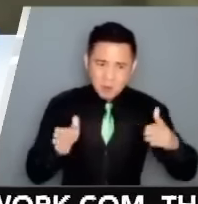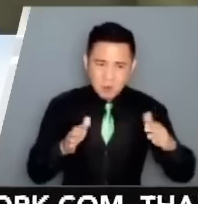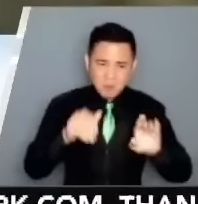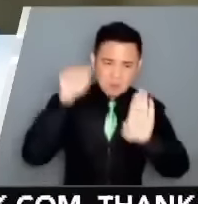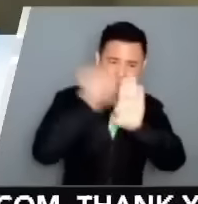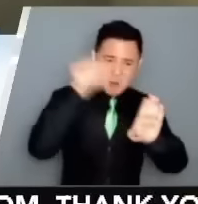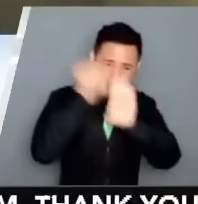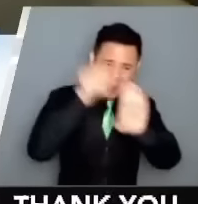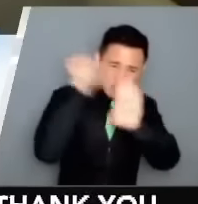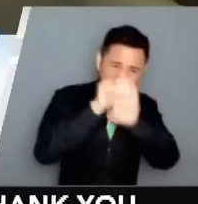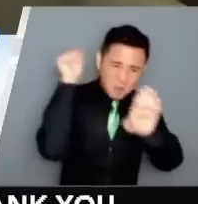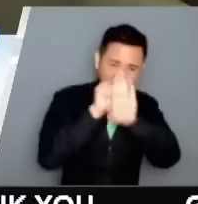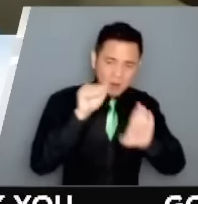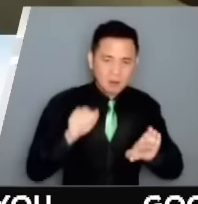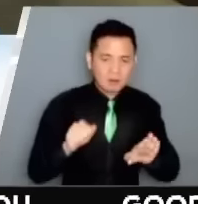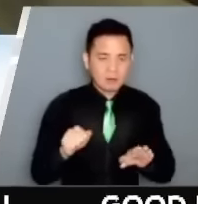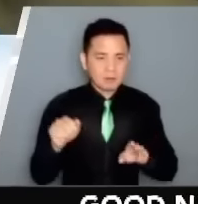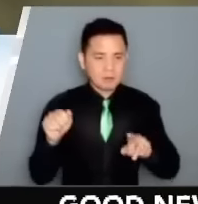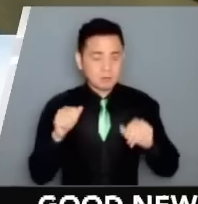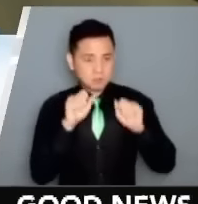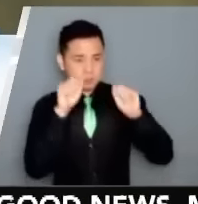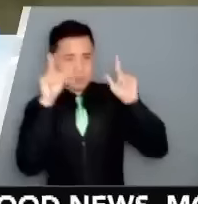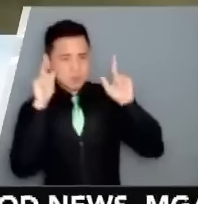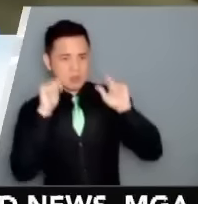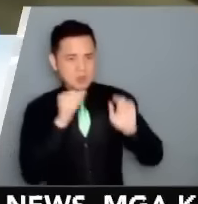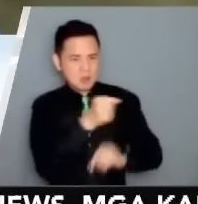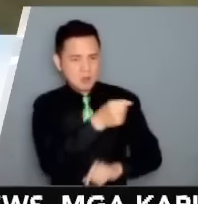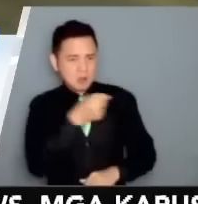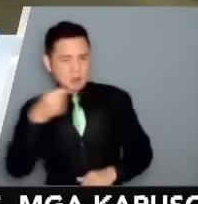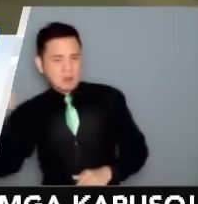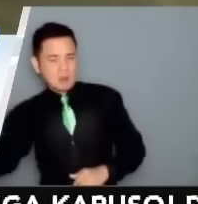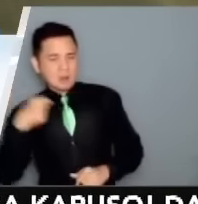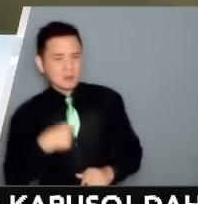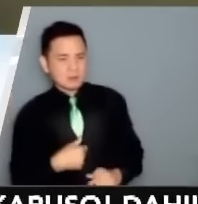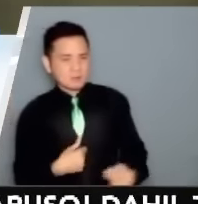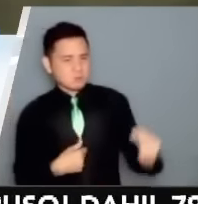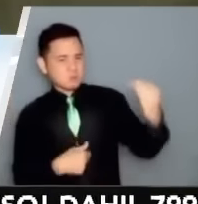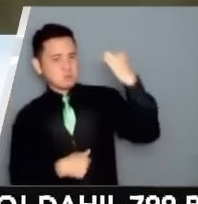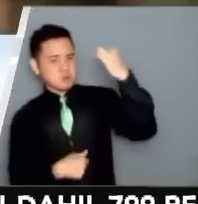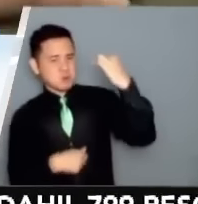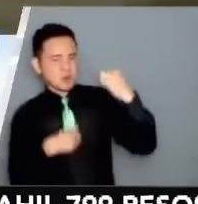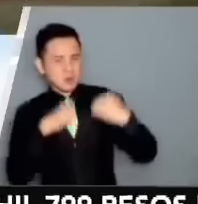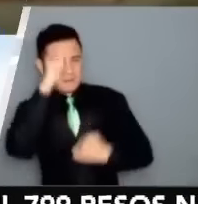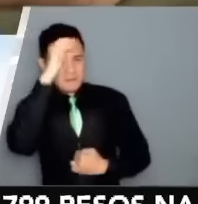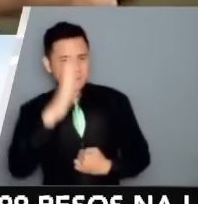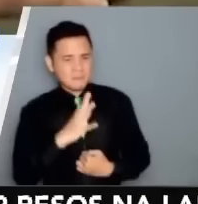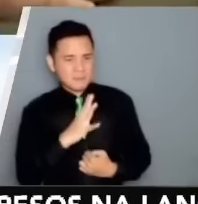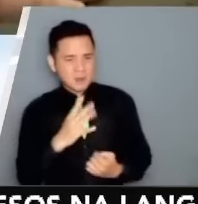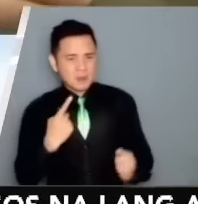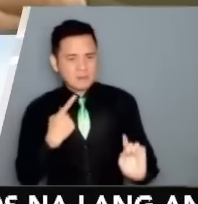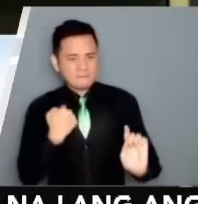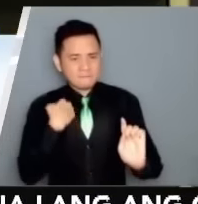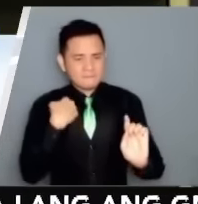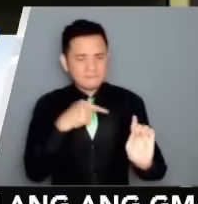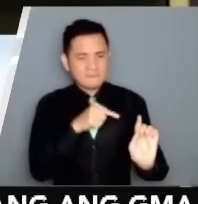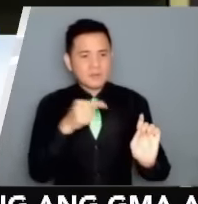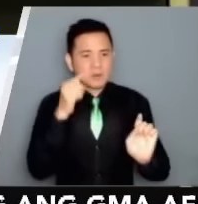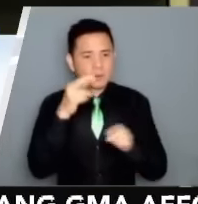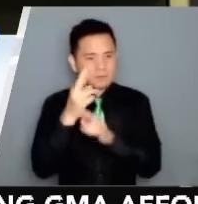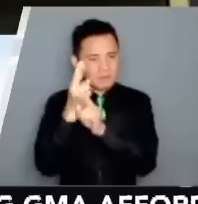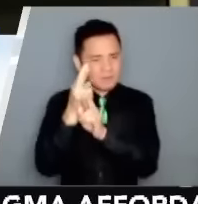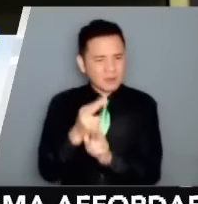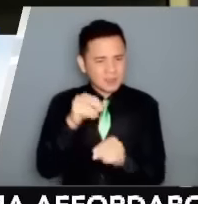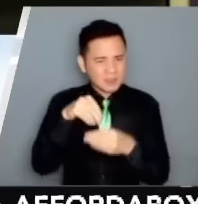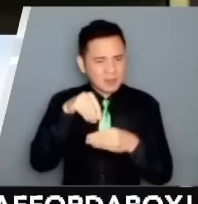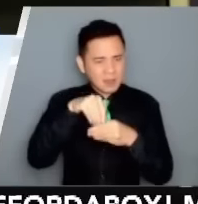laking gulat daw ni Heidi na Buksan ang pinto ng kwarto dahil kaharap na niya ang isang lalaki na nagsabing may aayusin daw sa bahay sabi ko bakit